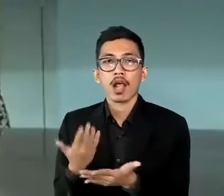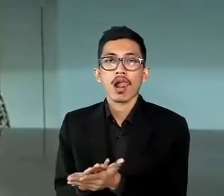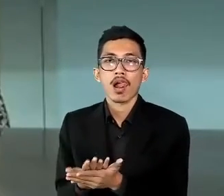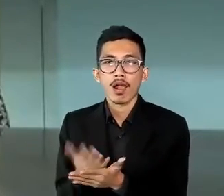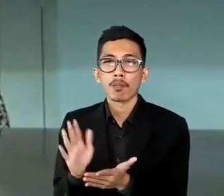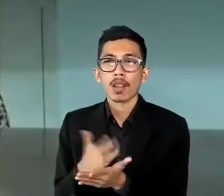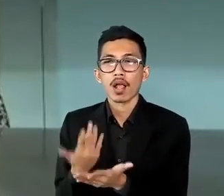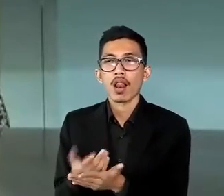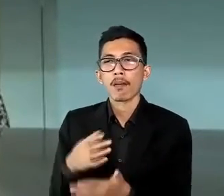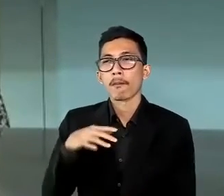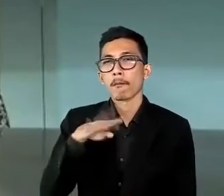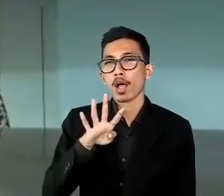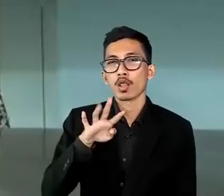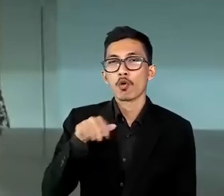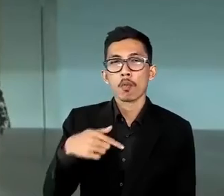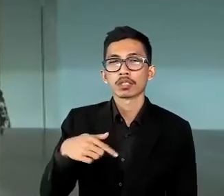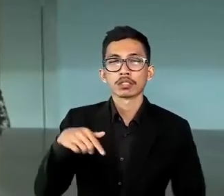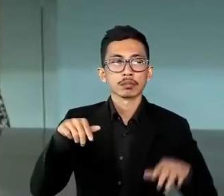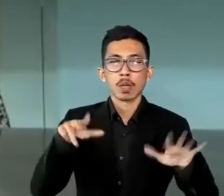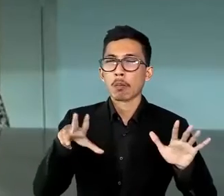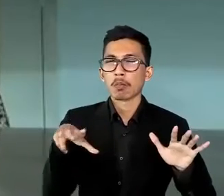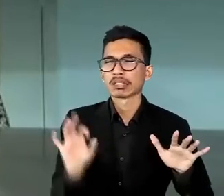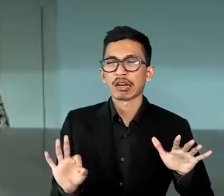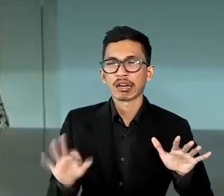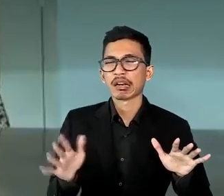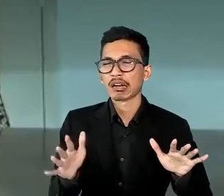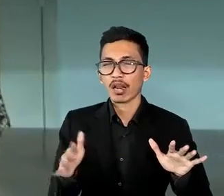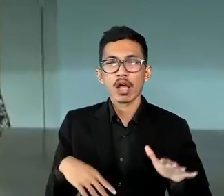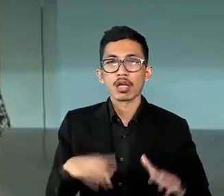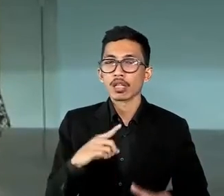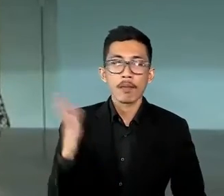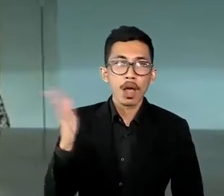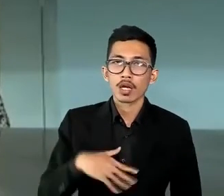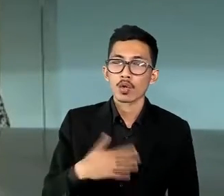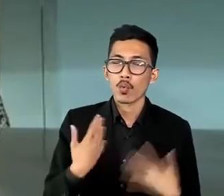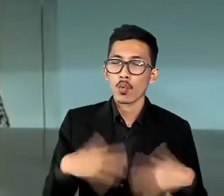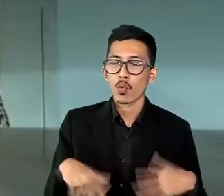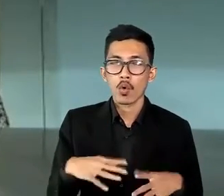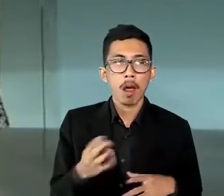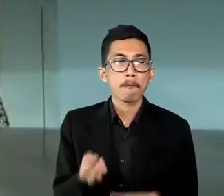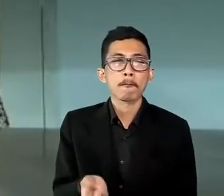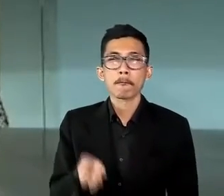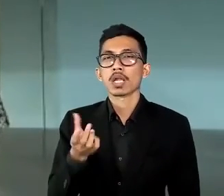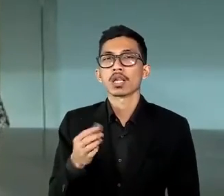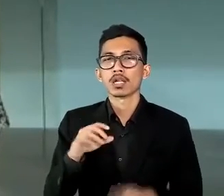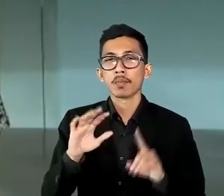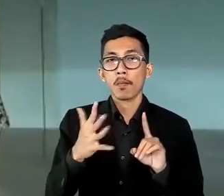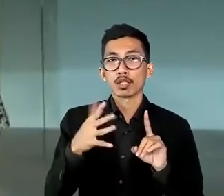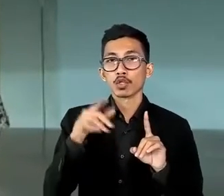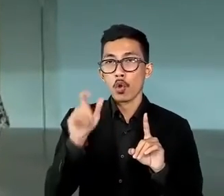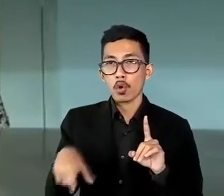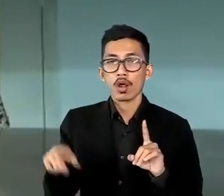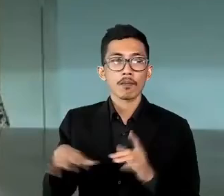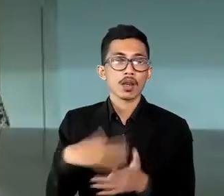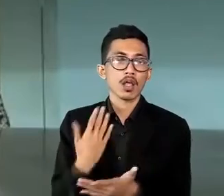angka 4,5%. Jadi setiap hari hampir di atas 15 orang, ya, saudara-saudara saya di Gunung Kidul